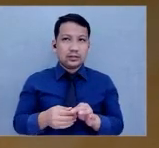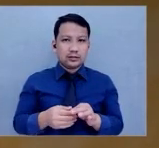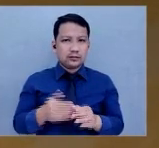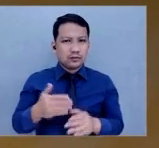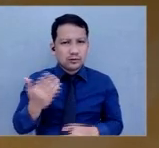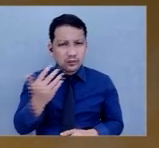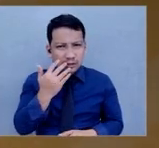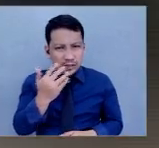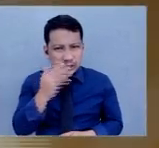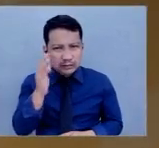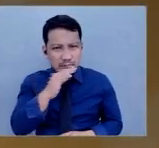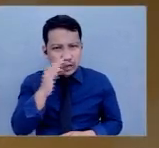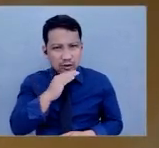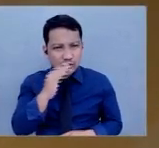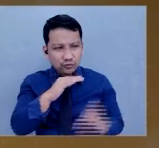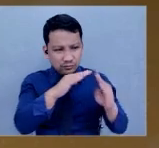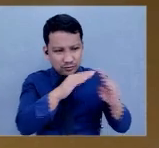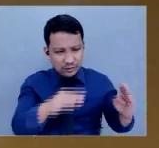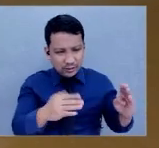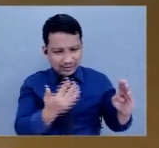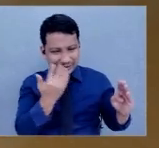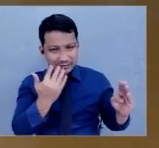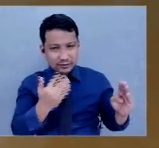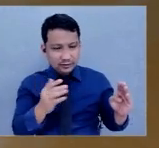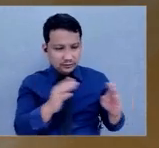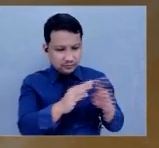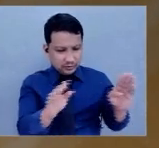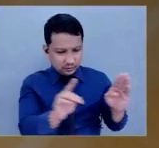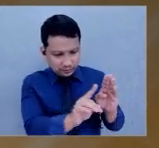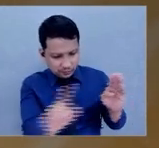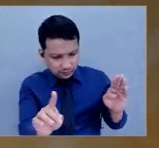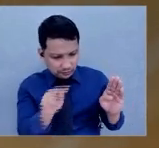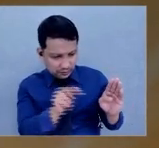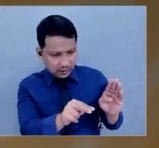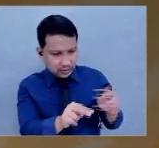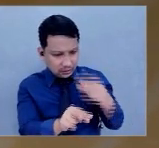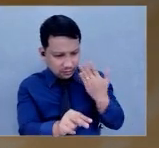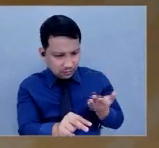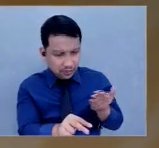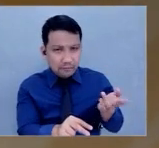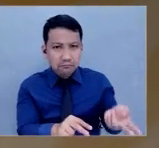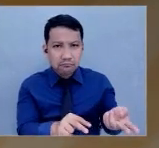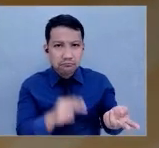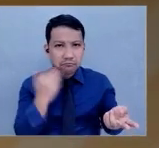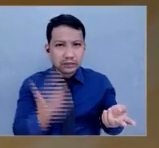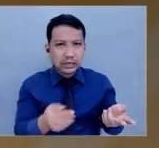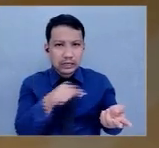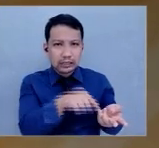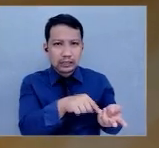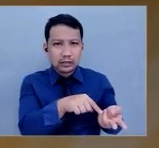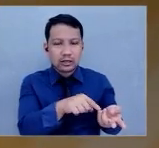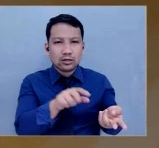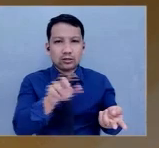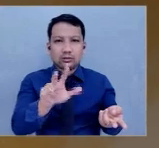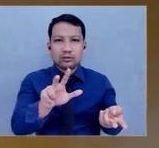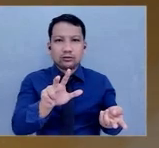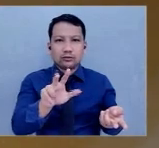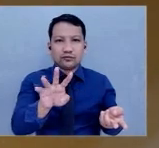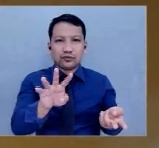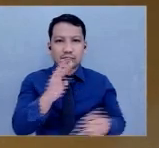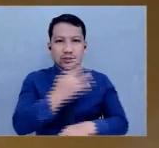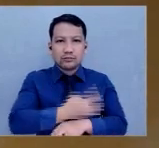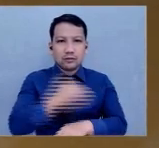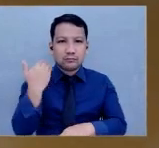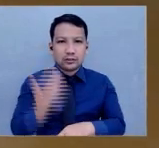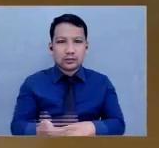na nanggagaling dito. Tumambad sa mga otoridad ang naaagnas na bangkay ng isang babae. Posible raw na 3 o 4 na araw na itong patay